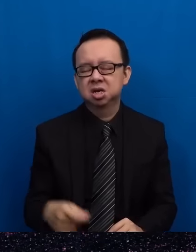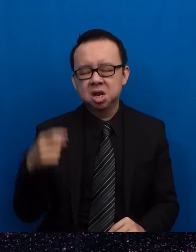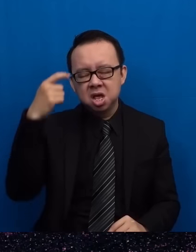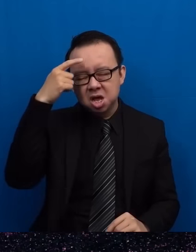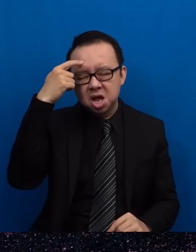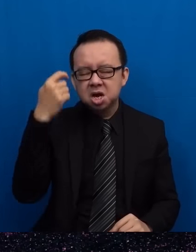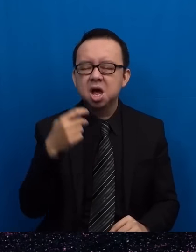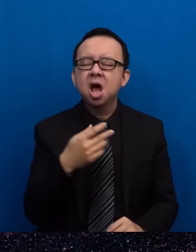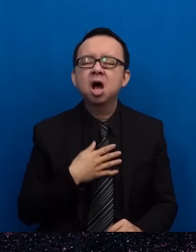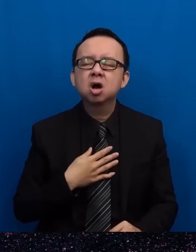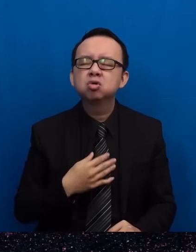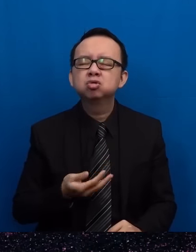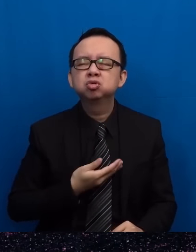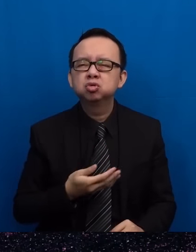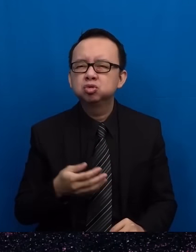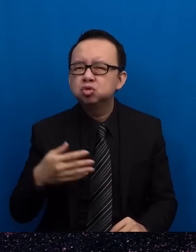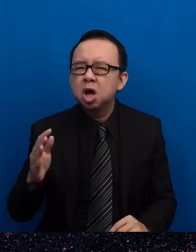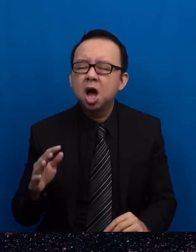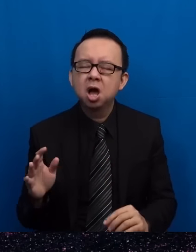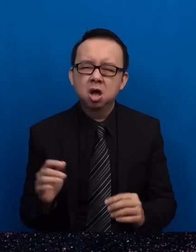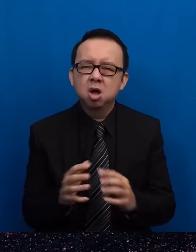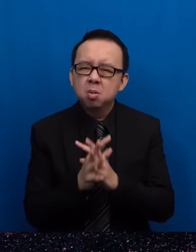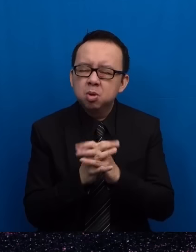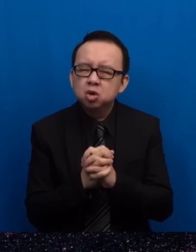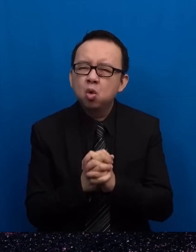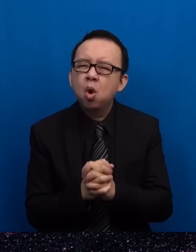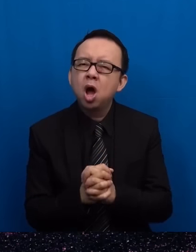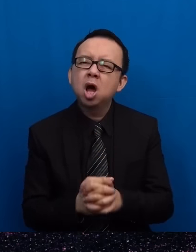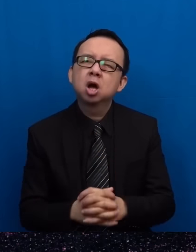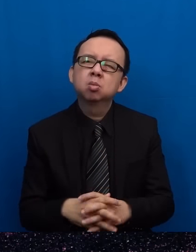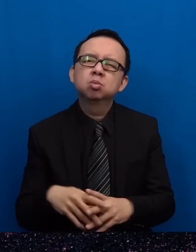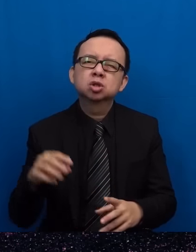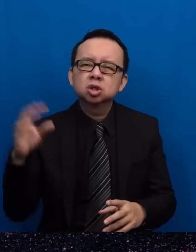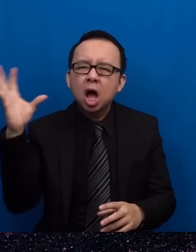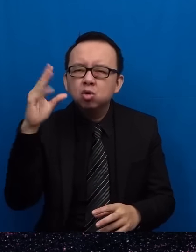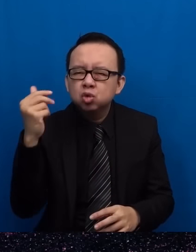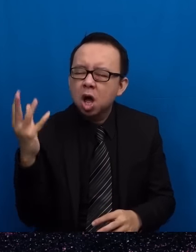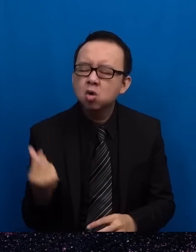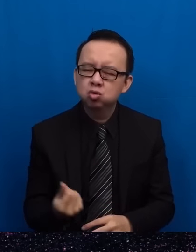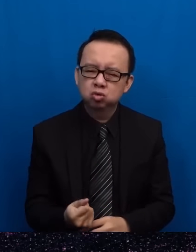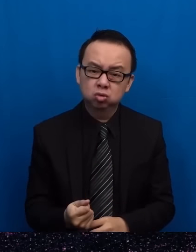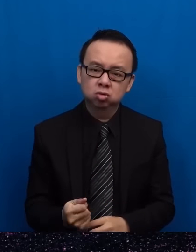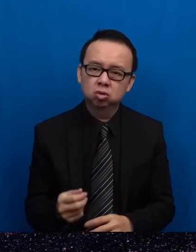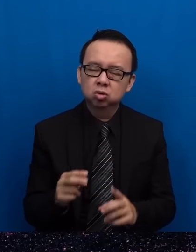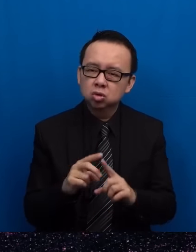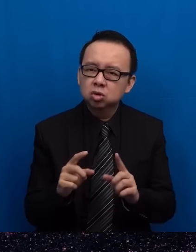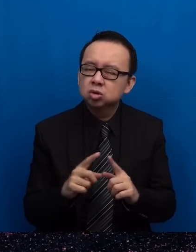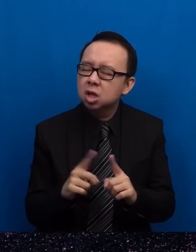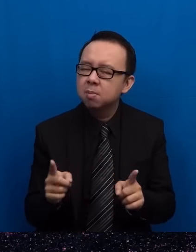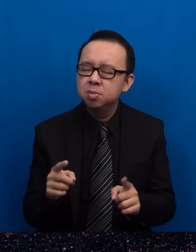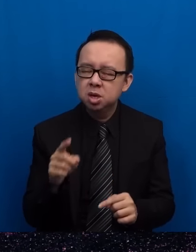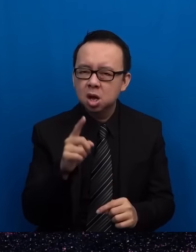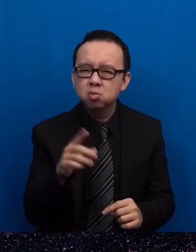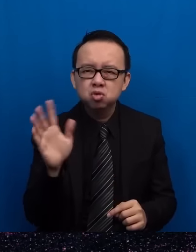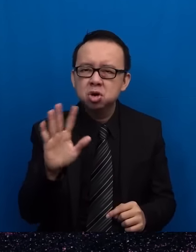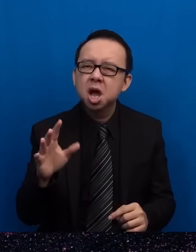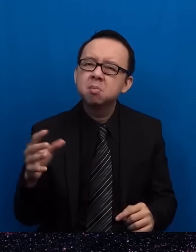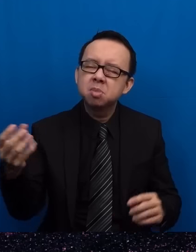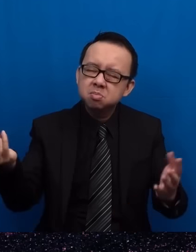berdoa puluhan tahun. Kau tidak pernah memberikan yang kuminta. Tuhan bilang, hey, udah ada di kiri